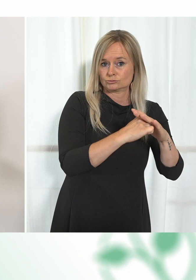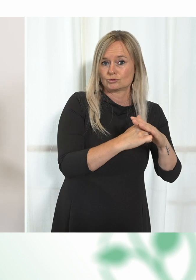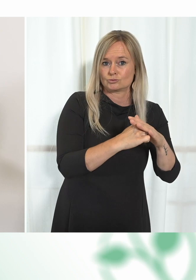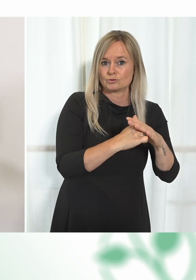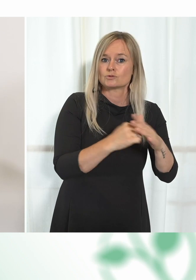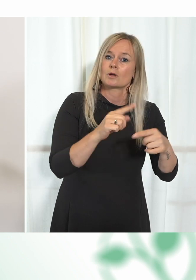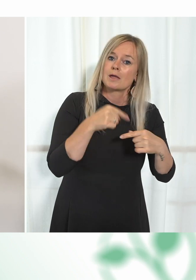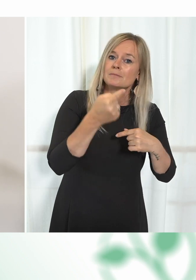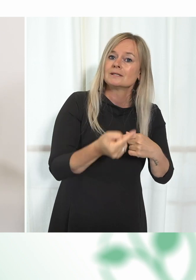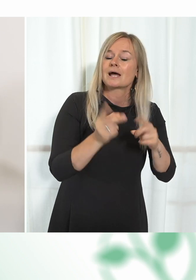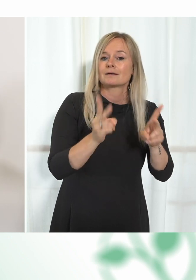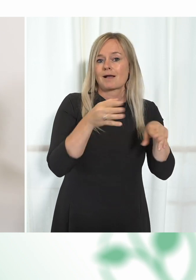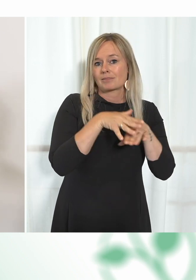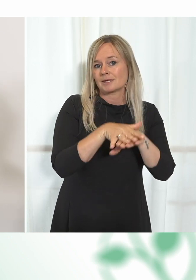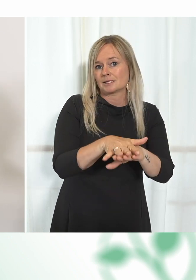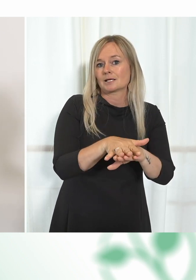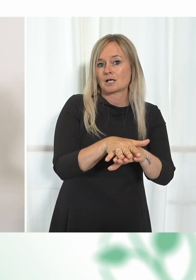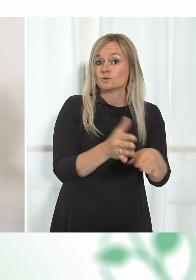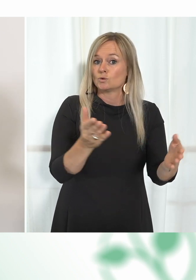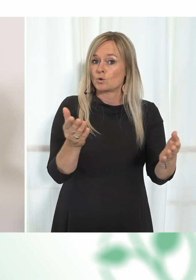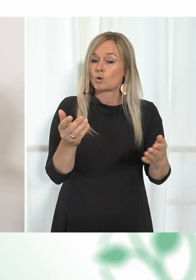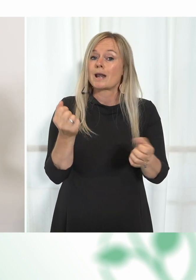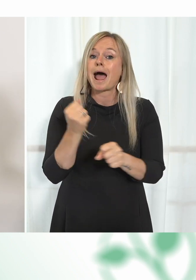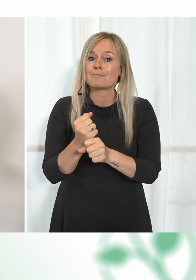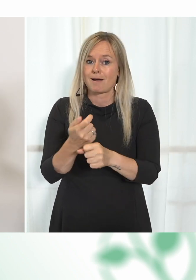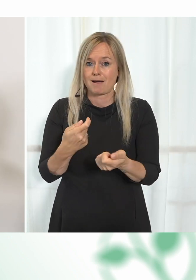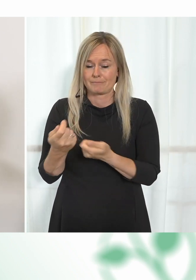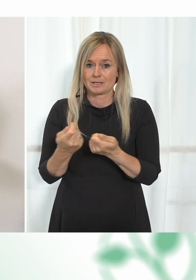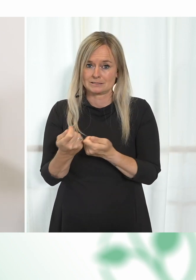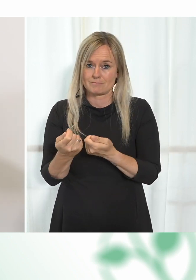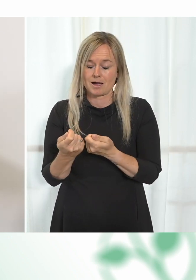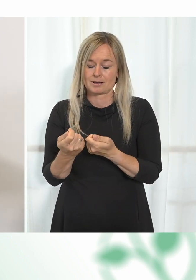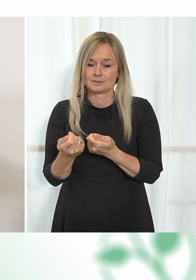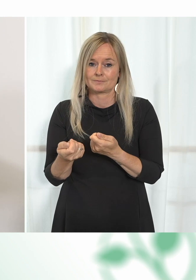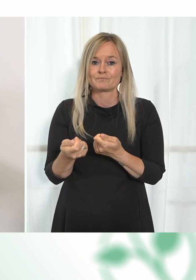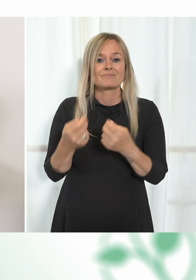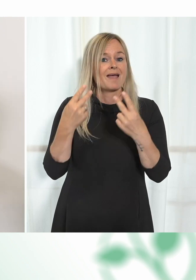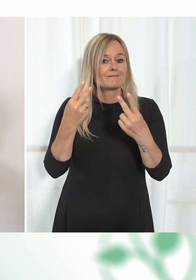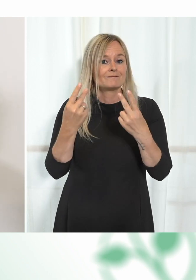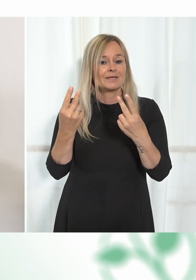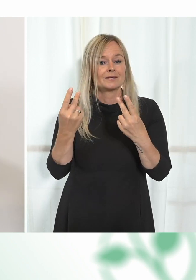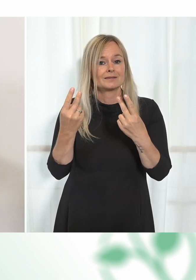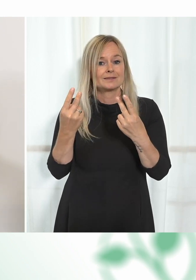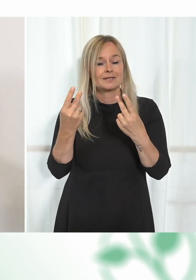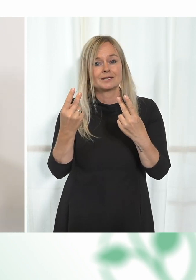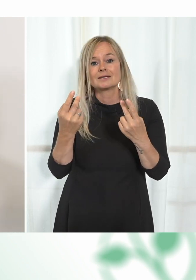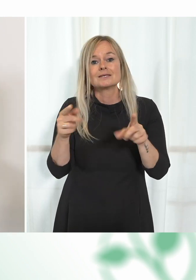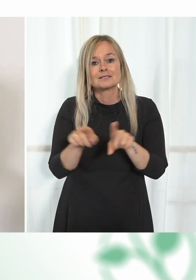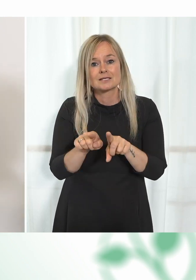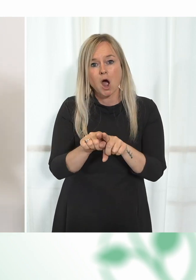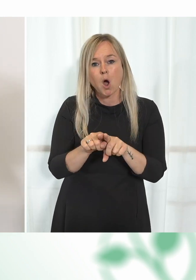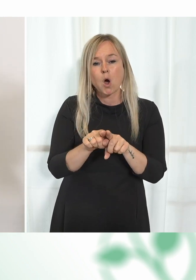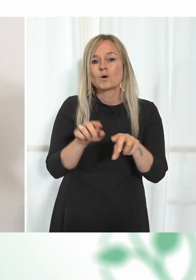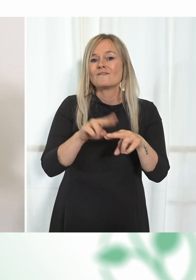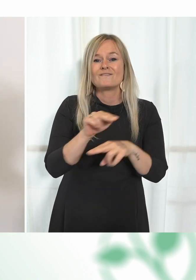im Arbeitsmarkt stattfindet. Eine wichtige Botschaft ist, wenn alle Menschen dabei sein können, ist es normal,